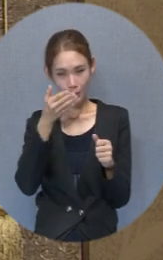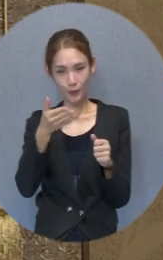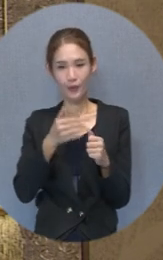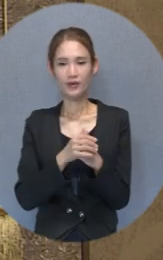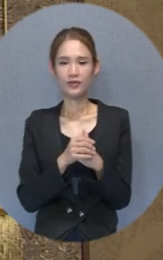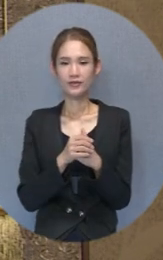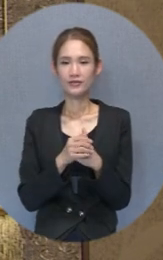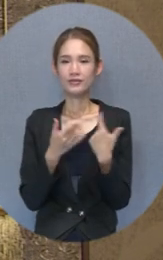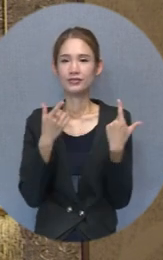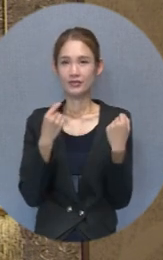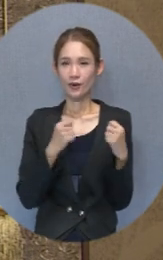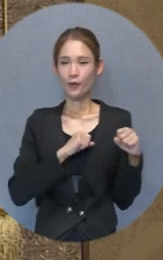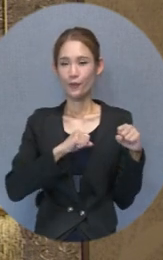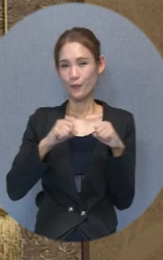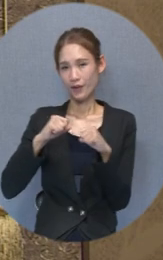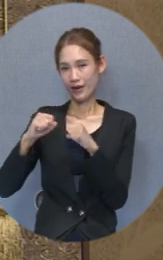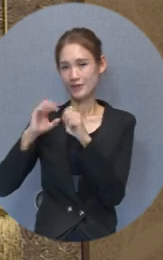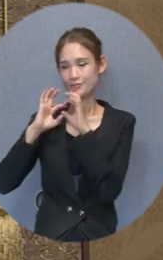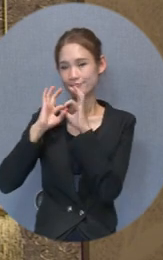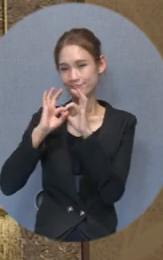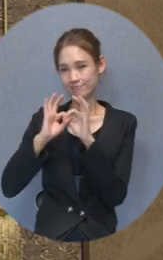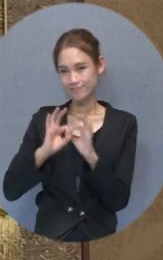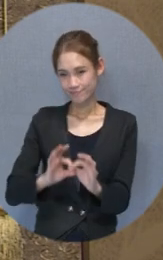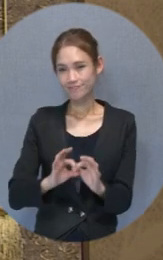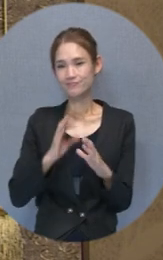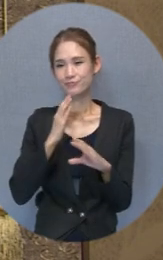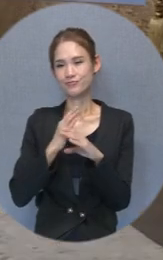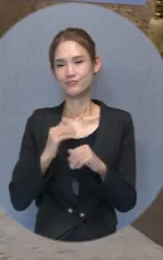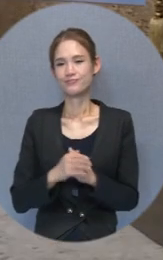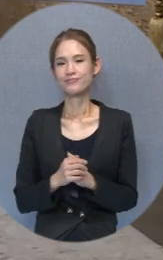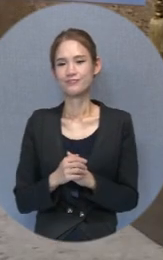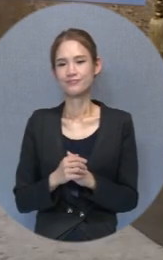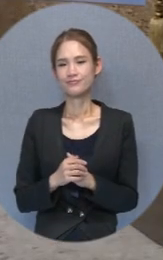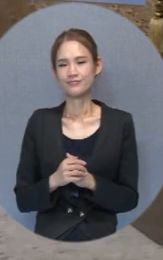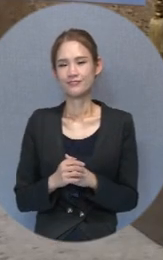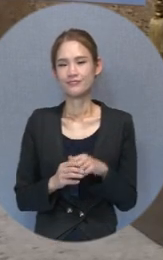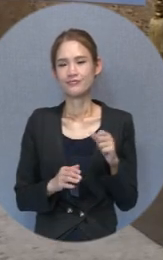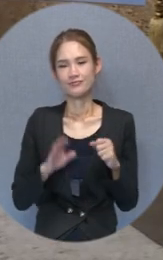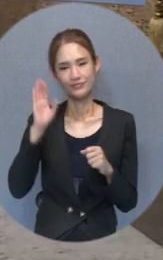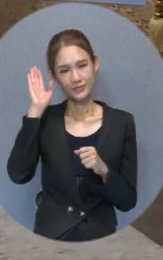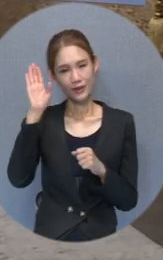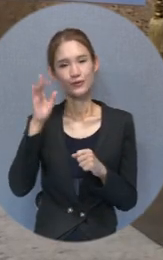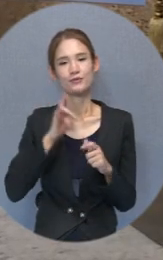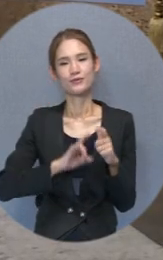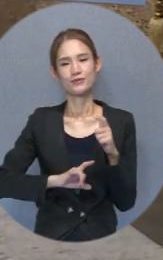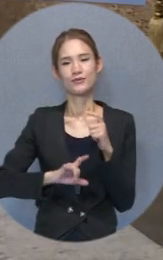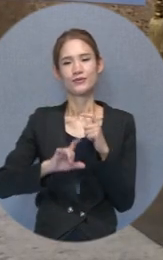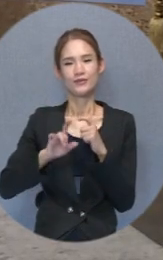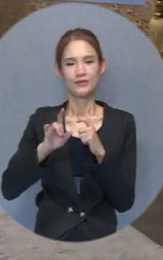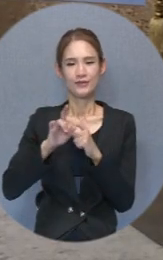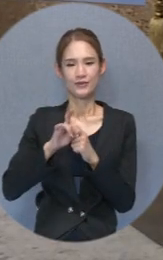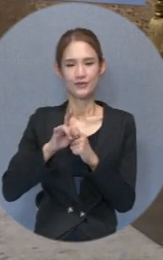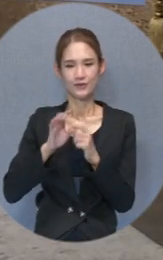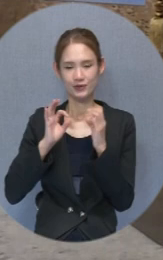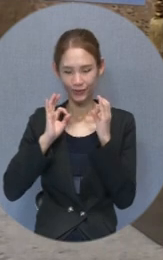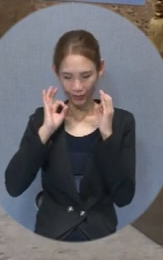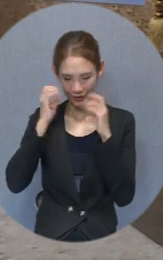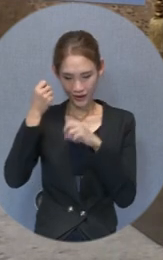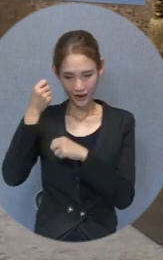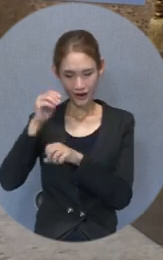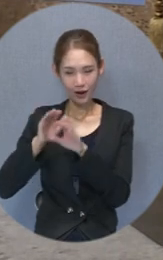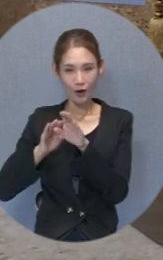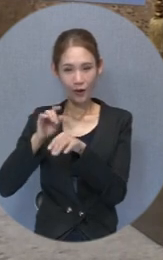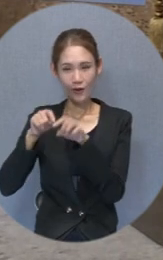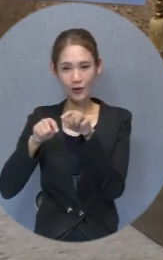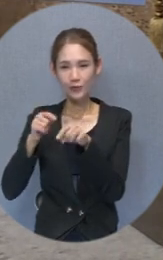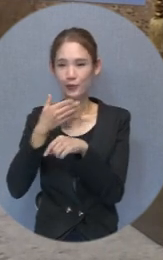네, 그런 활동들을 계속 네, 해나가려고 해요. 아, 네. 그럼 앞으로도 이 모든 노력들과 또 한